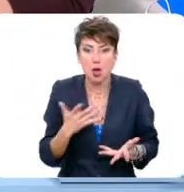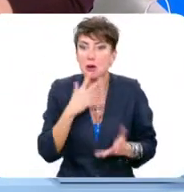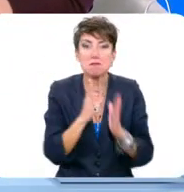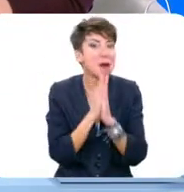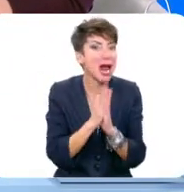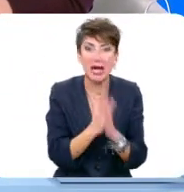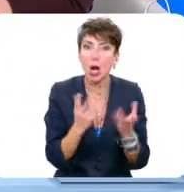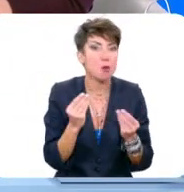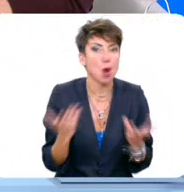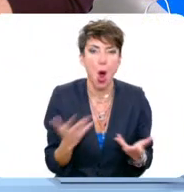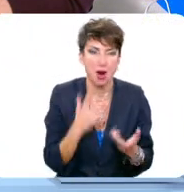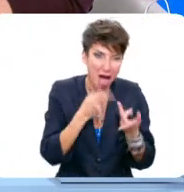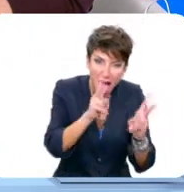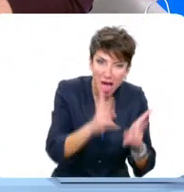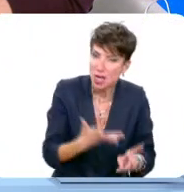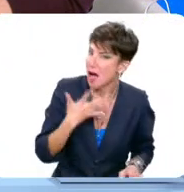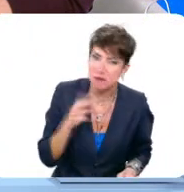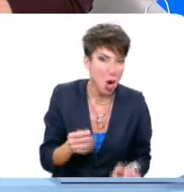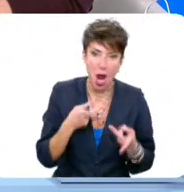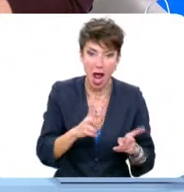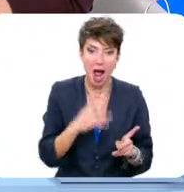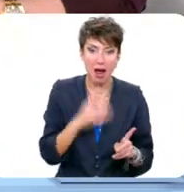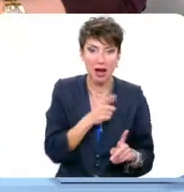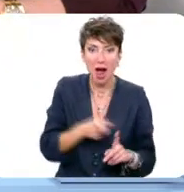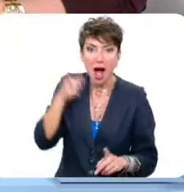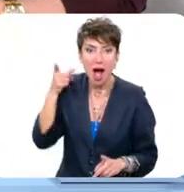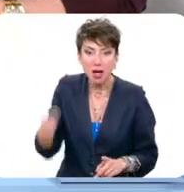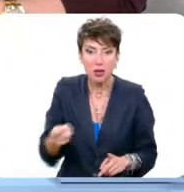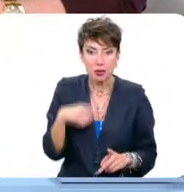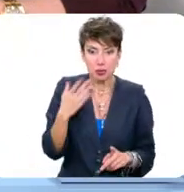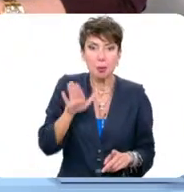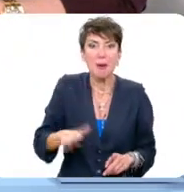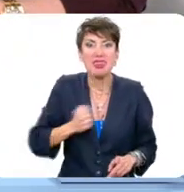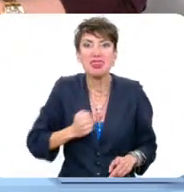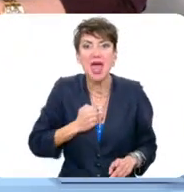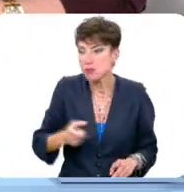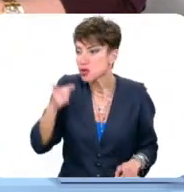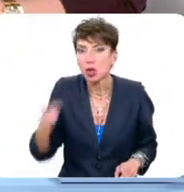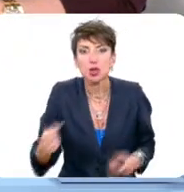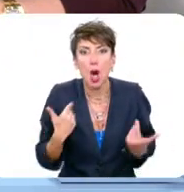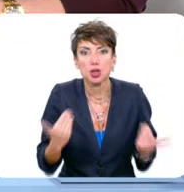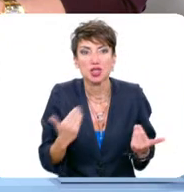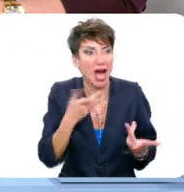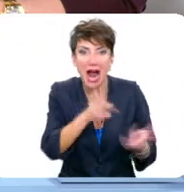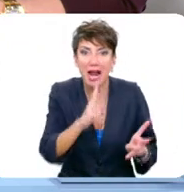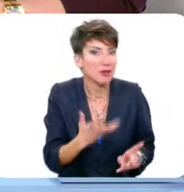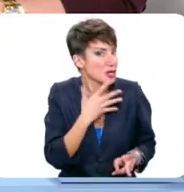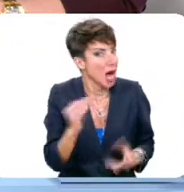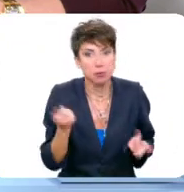πολύ, γιατί αφαιθήκε ελεύθερος ο δολοφόνος αστυνομικός του άντρα μου, του παιδιού μου? Γιατί αυτό το